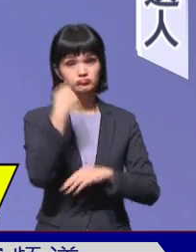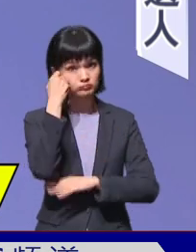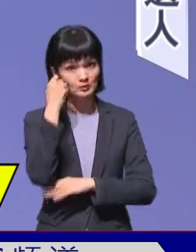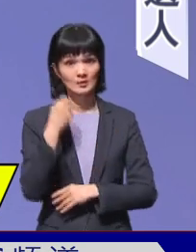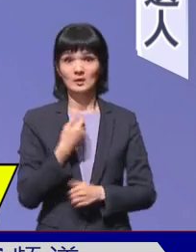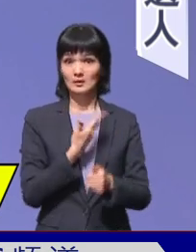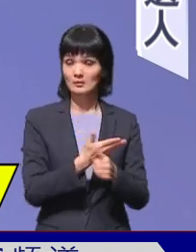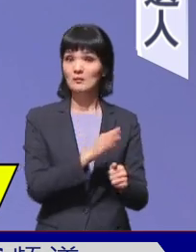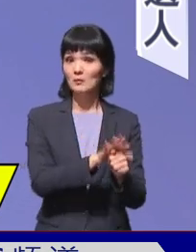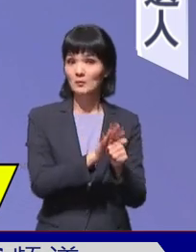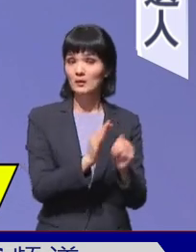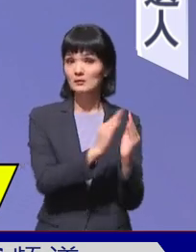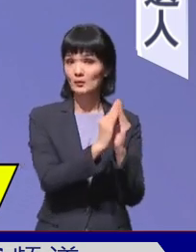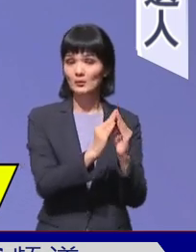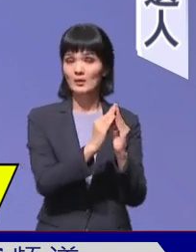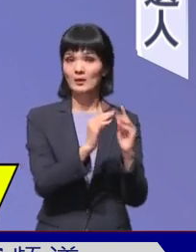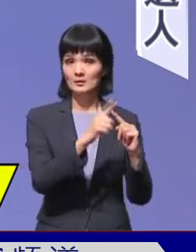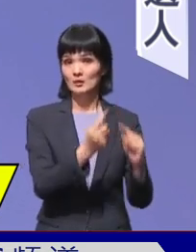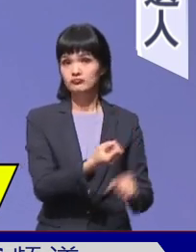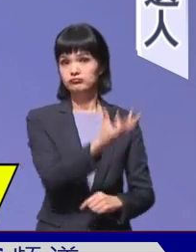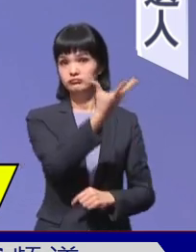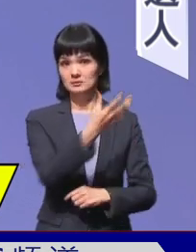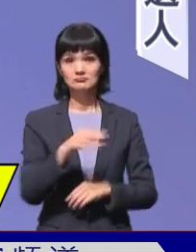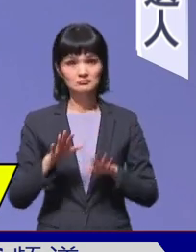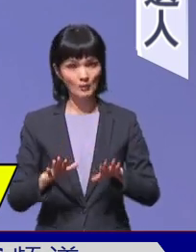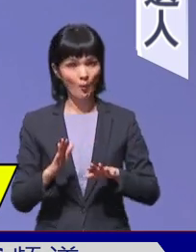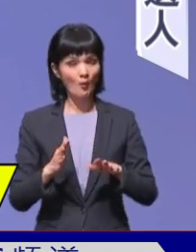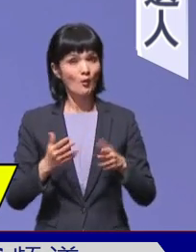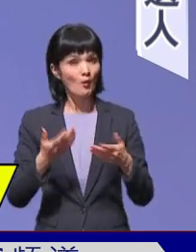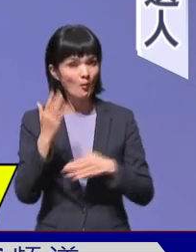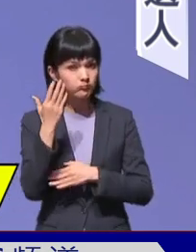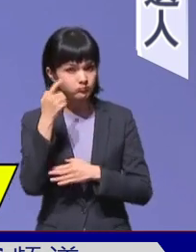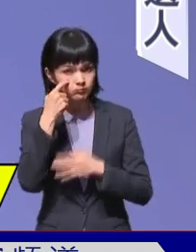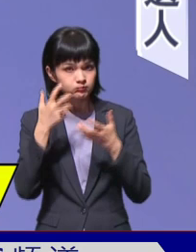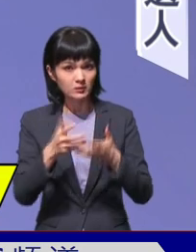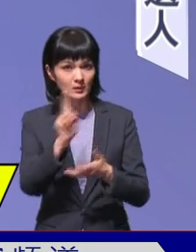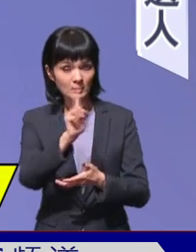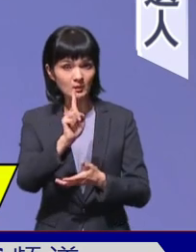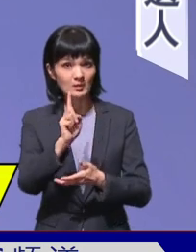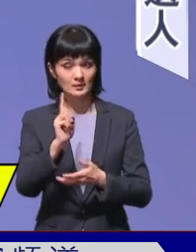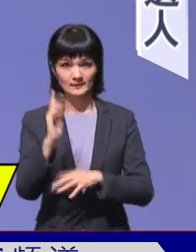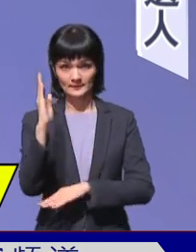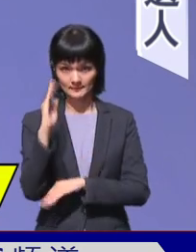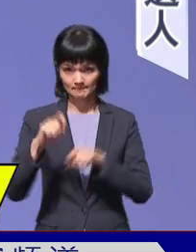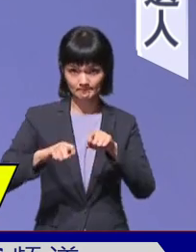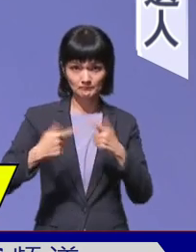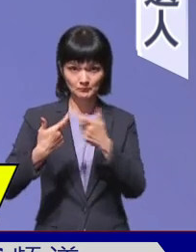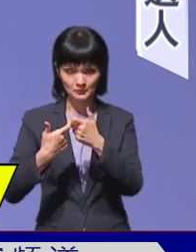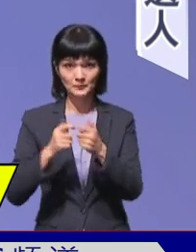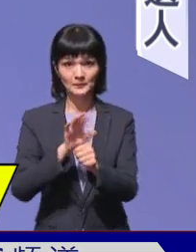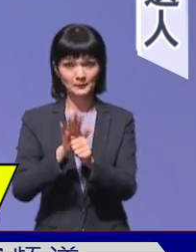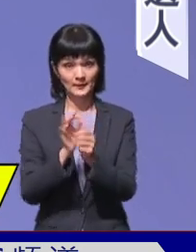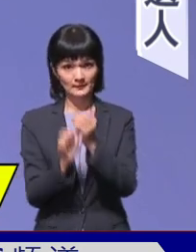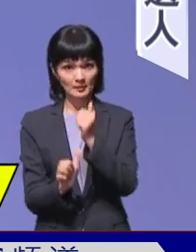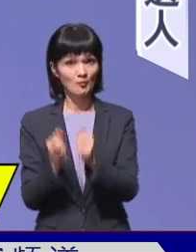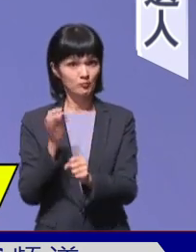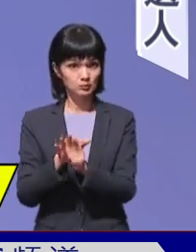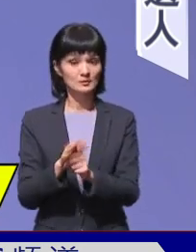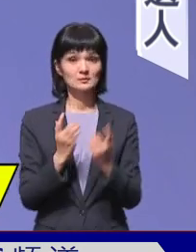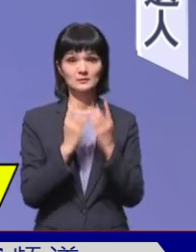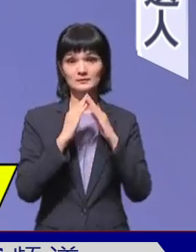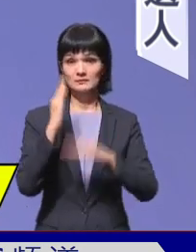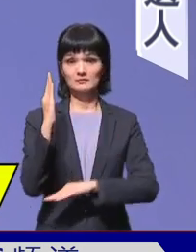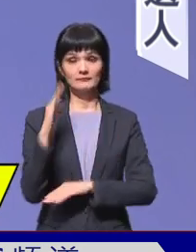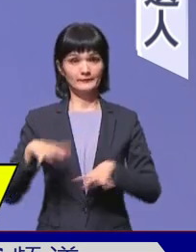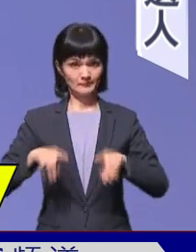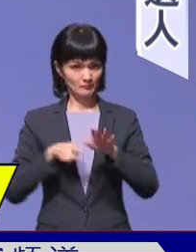桃园的人口增加。所以重点是要对症下药，我们提供相关的生育补助，这个部分台北市政府是优先全